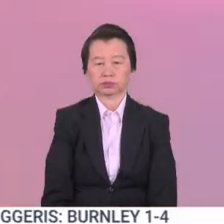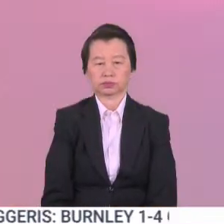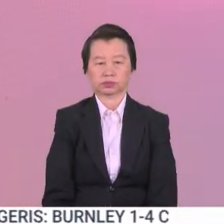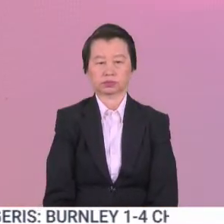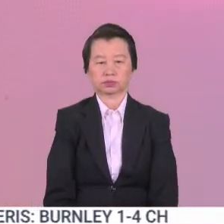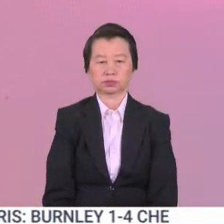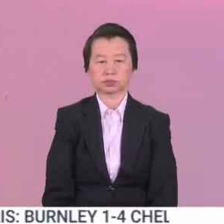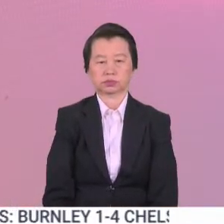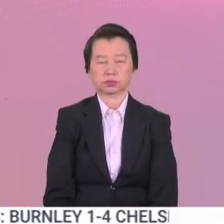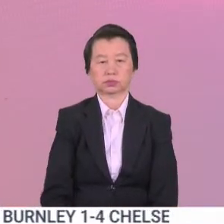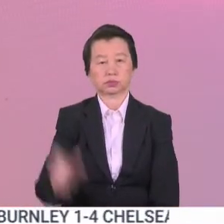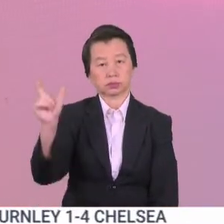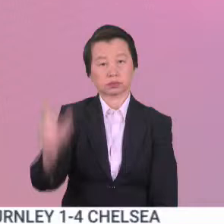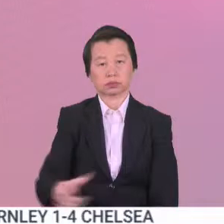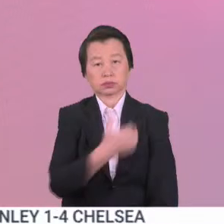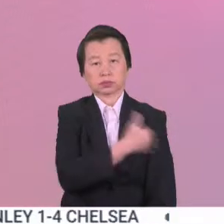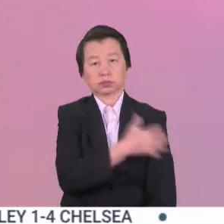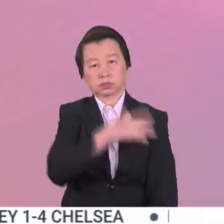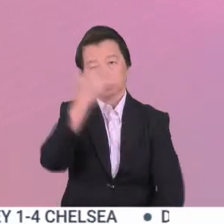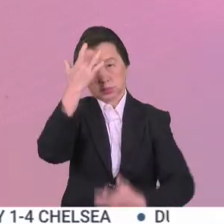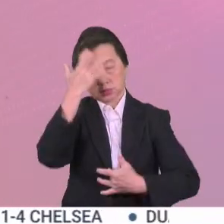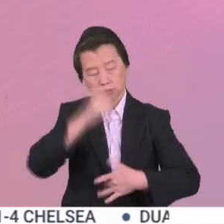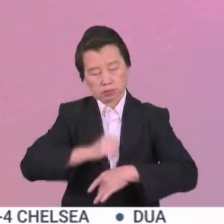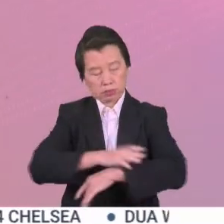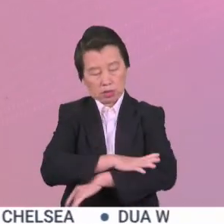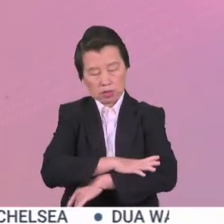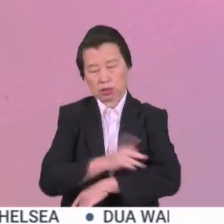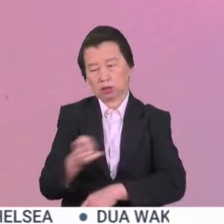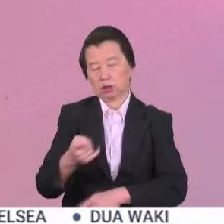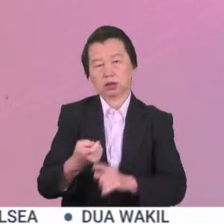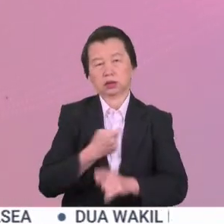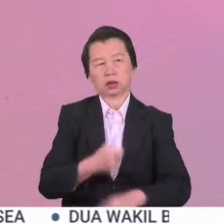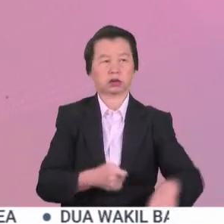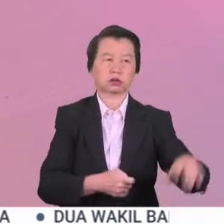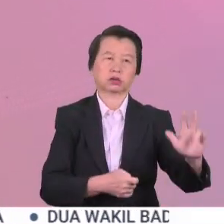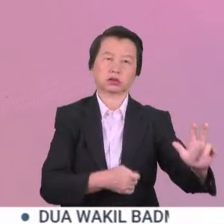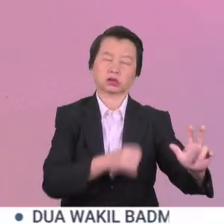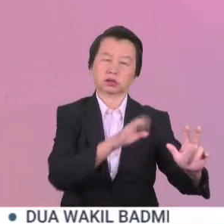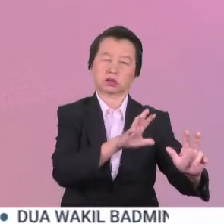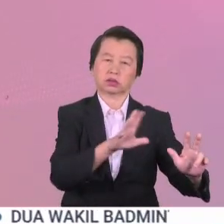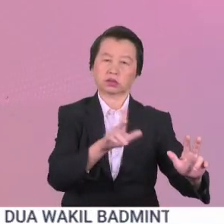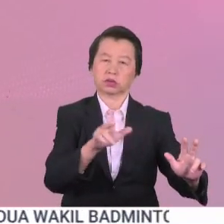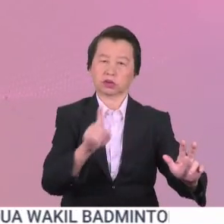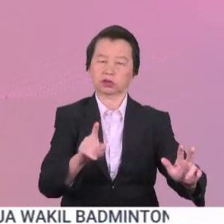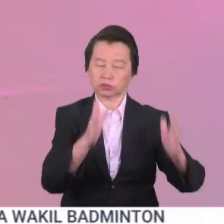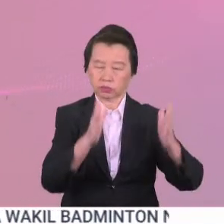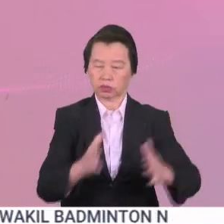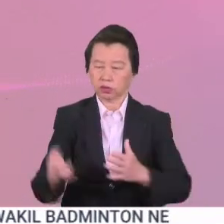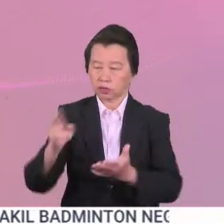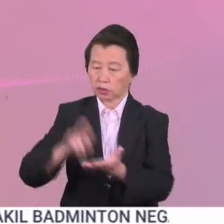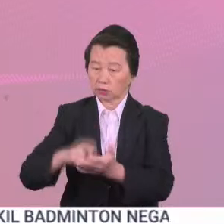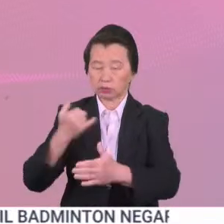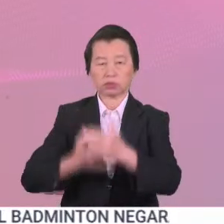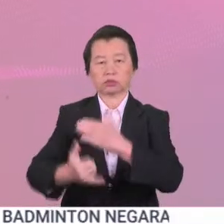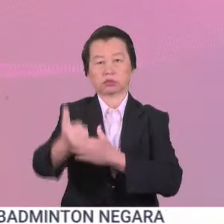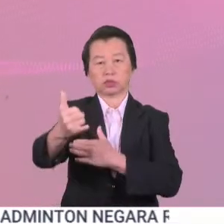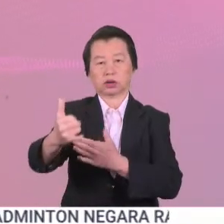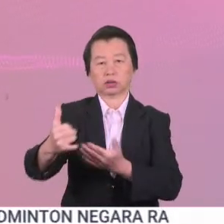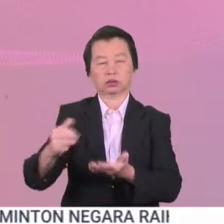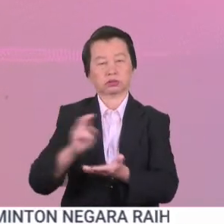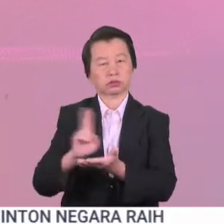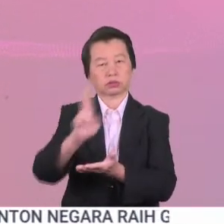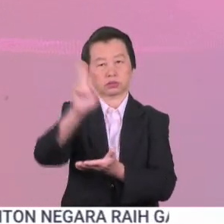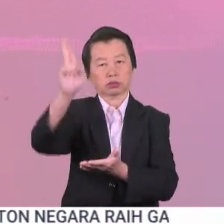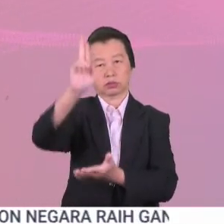aran seorang bekas pesakit kanser merupakan antara 3551 pelajar yang mendaftar masuk bagi sidang